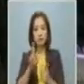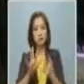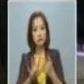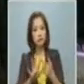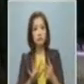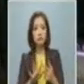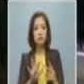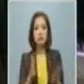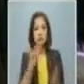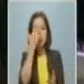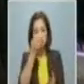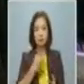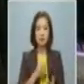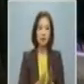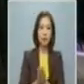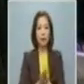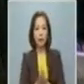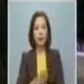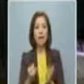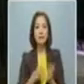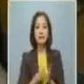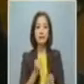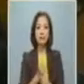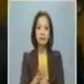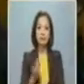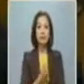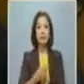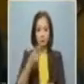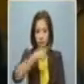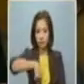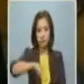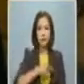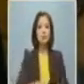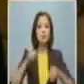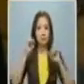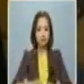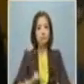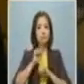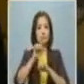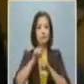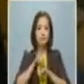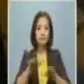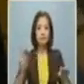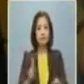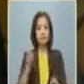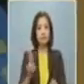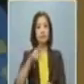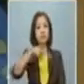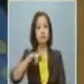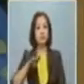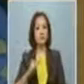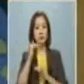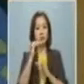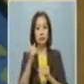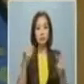ราะต้องการให้มีความคล่องตัวซึ่งสุดท้ายที่ประชุมมีมติเอกฉันท์เห็นชอบให้ประกาศใช้ร่างพ.ร.บ.กำหนดวิทยฐานะ